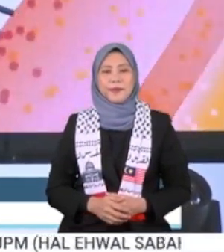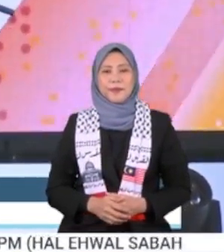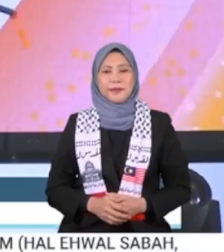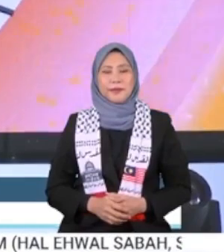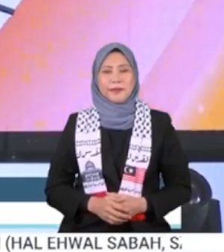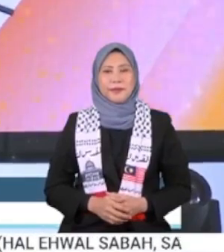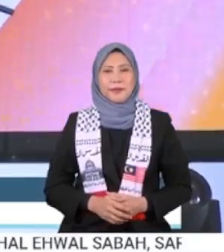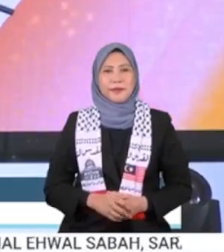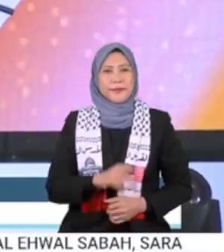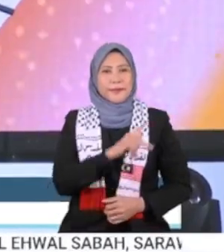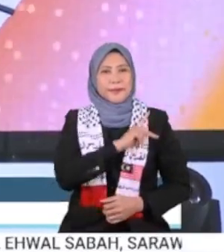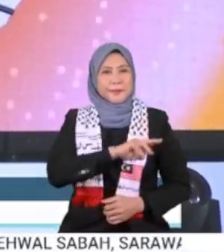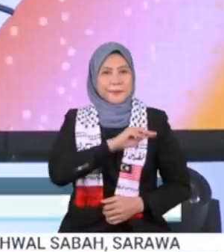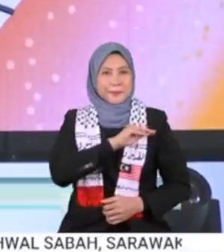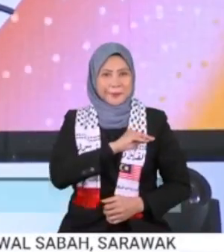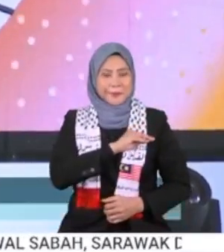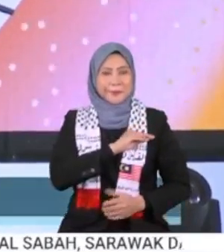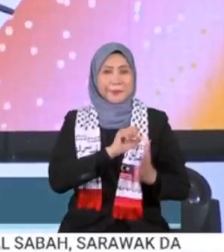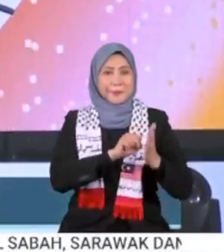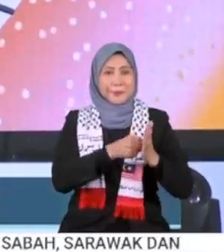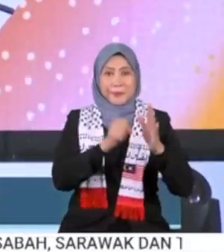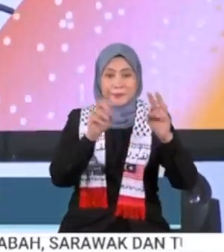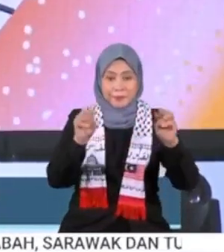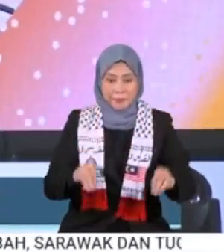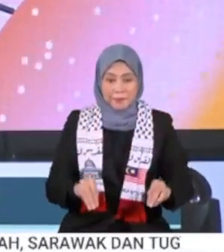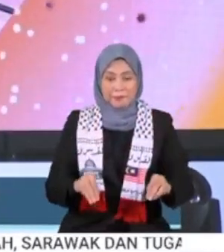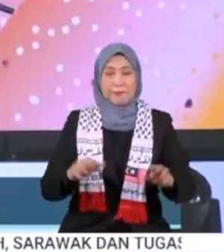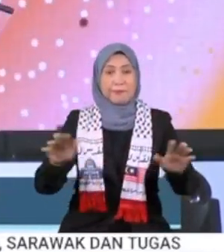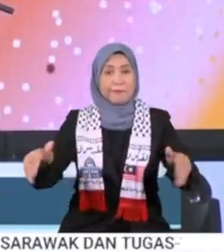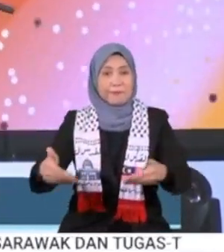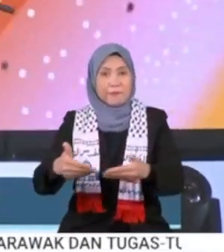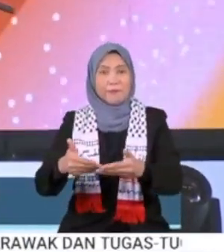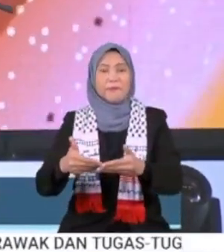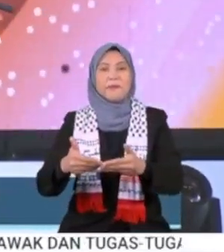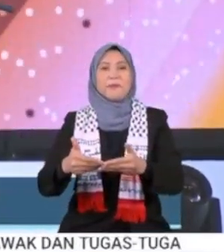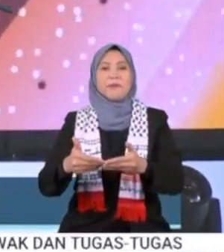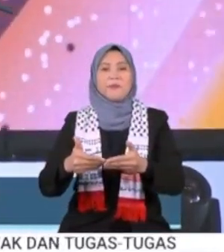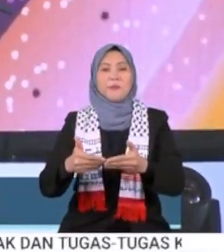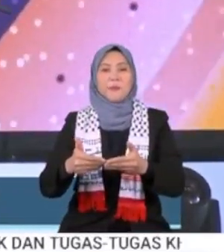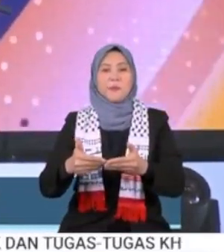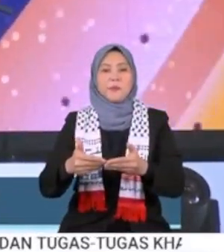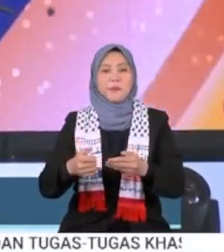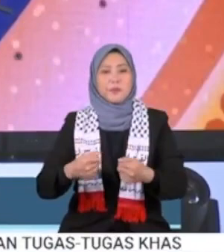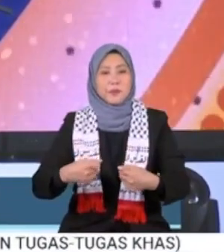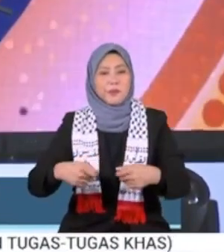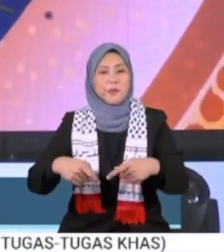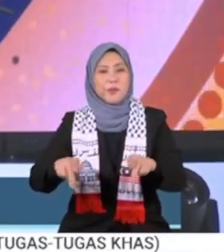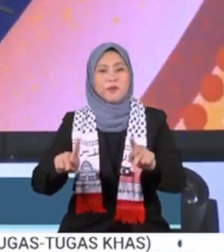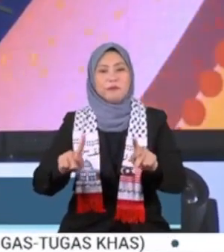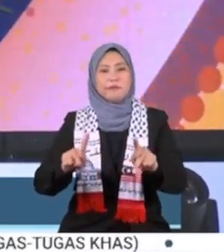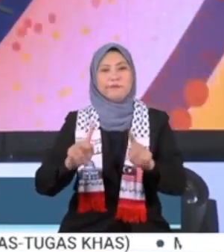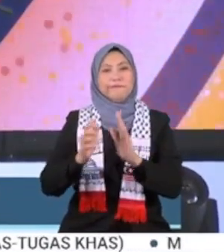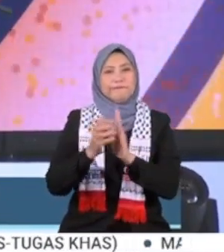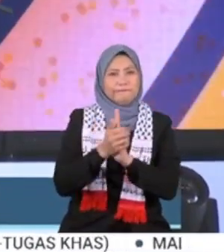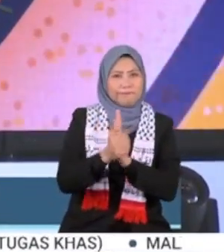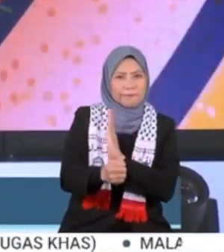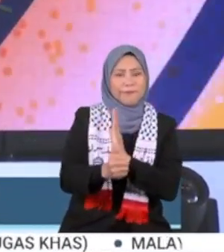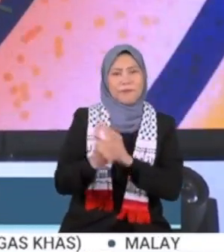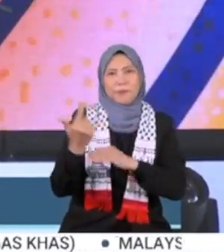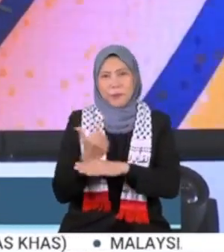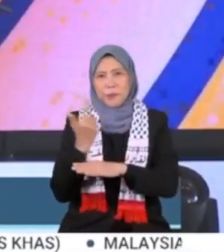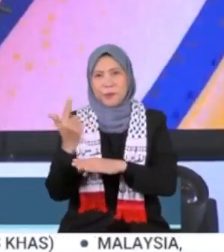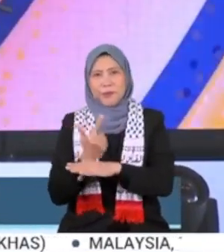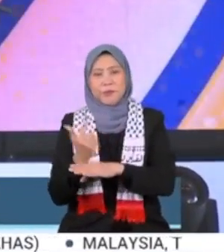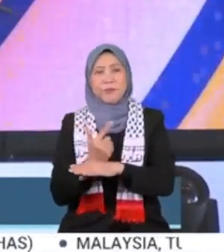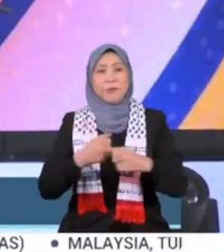minist of human resources inuc various initia to Prov upskilling